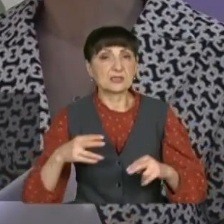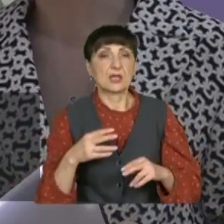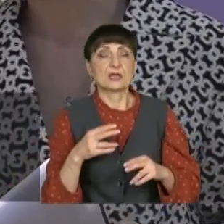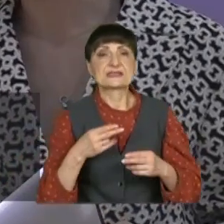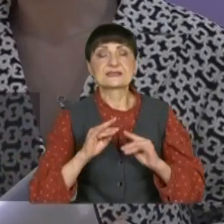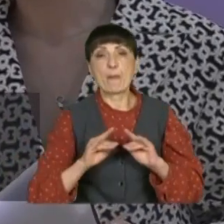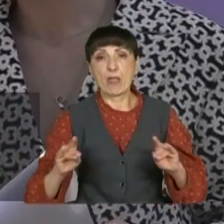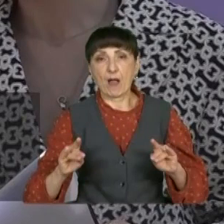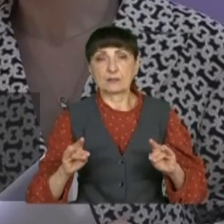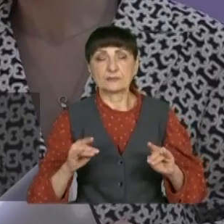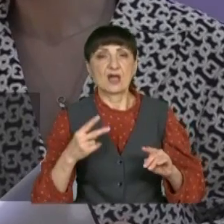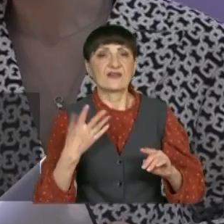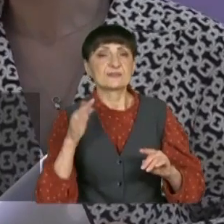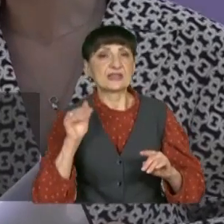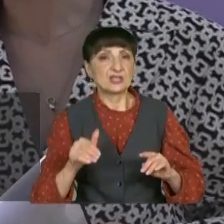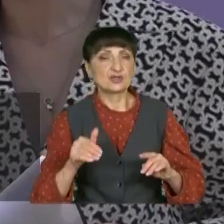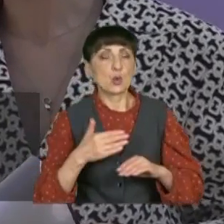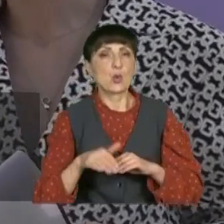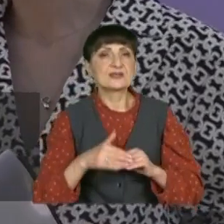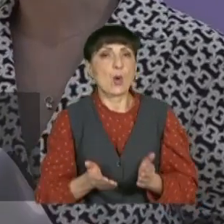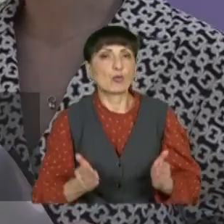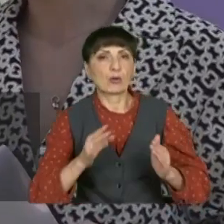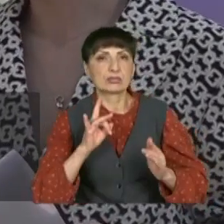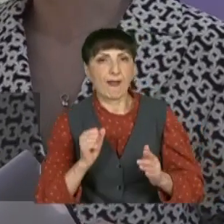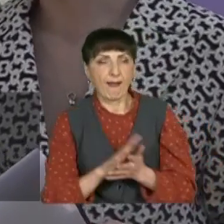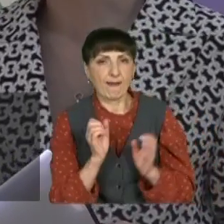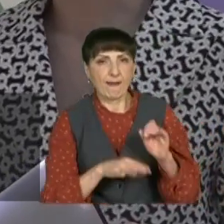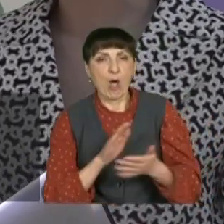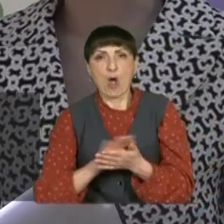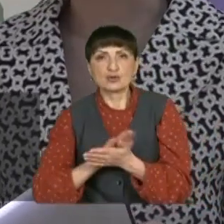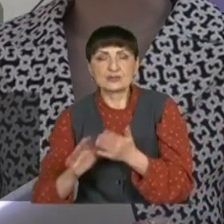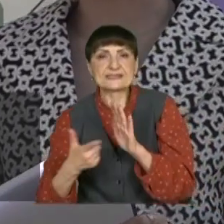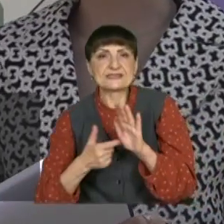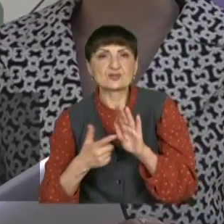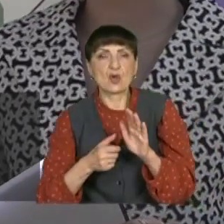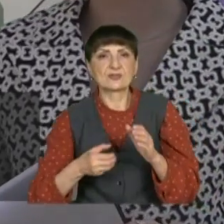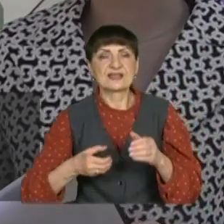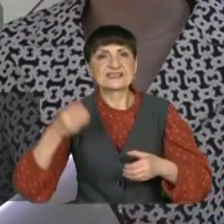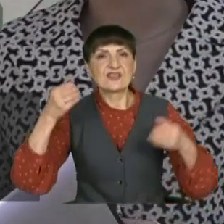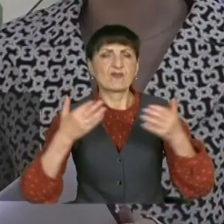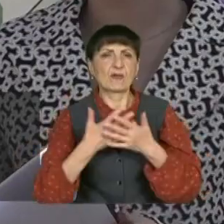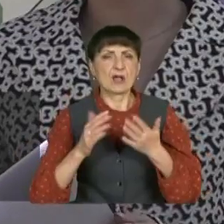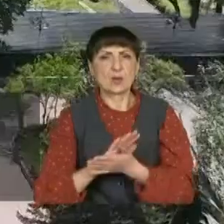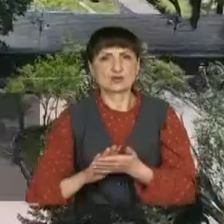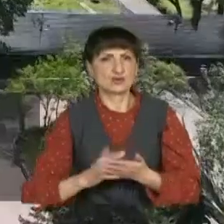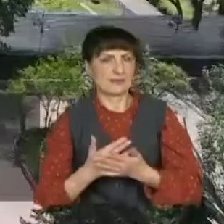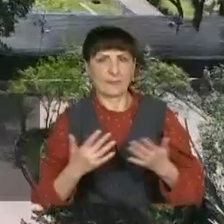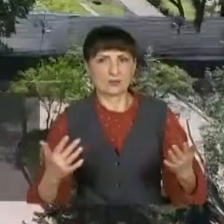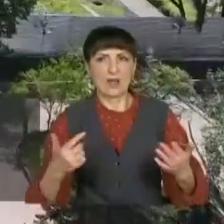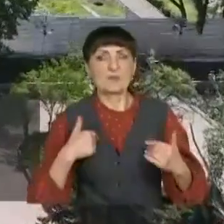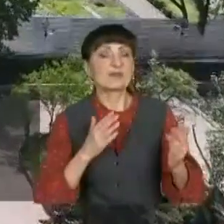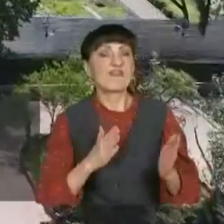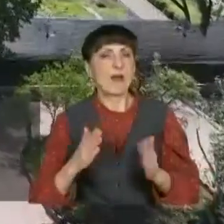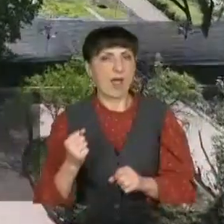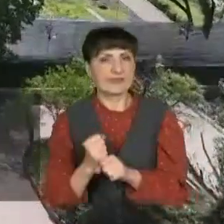скамеек 25.000 уличных урн очистили 700 светофорных объектов и прочее мы привели в